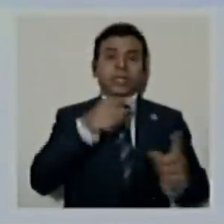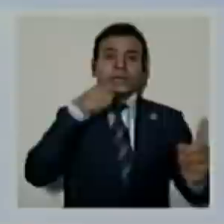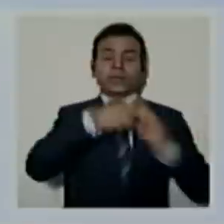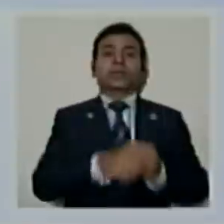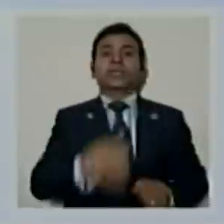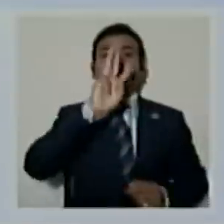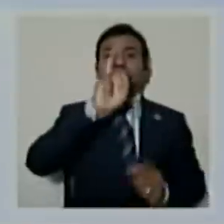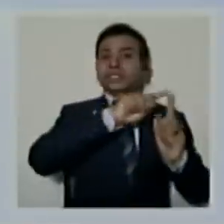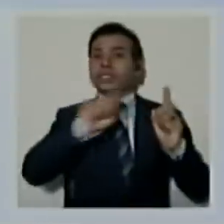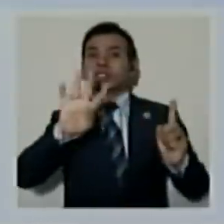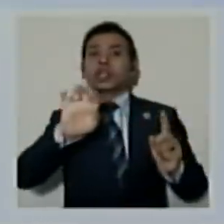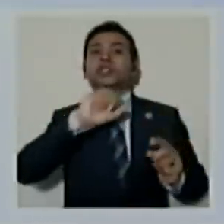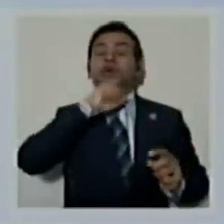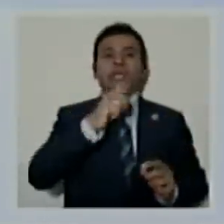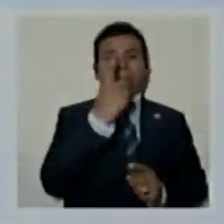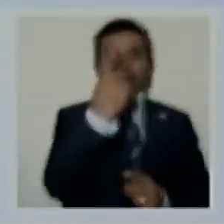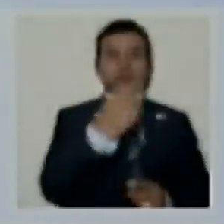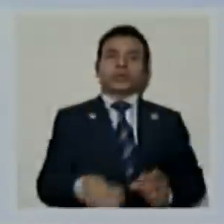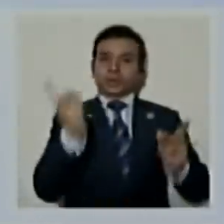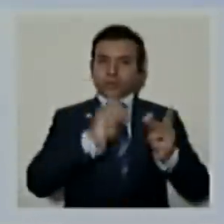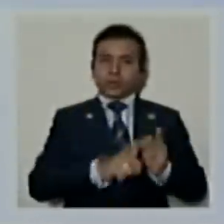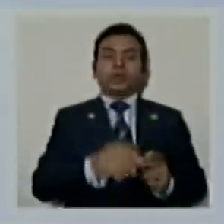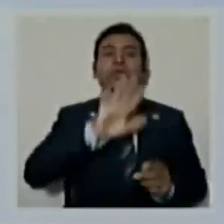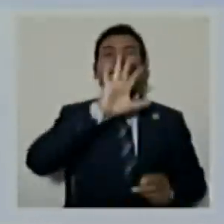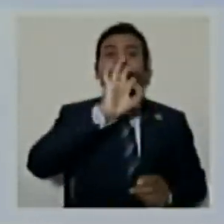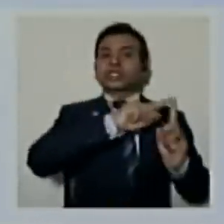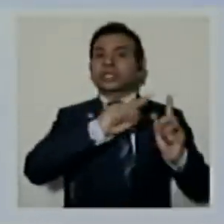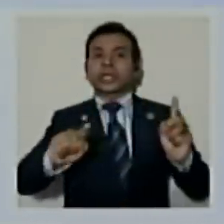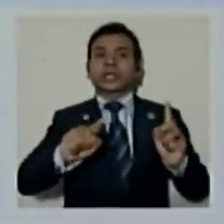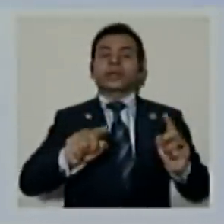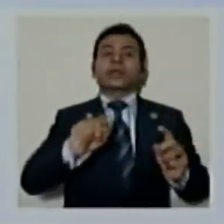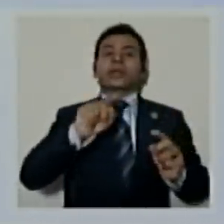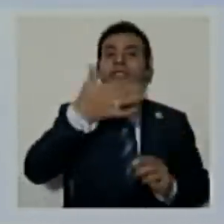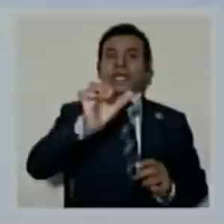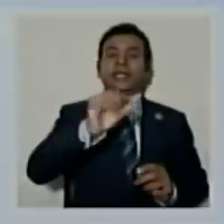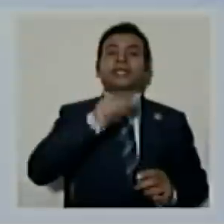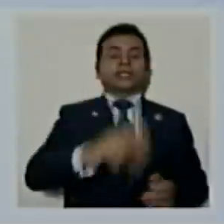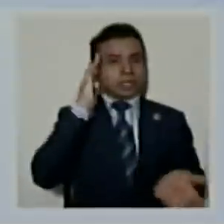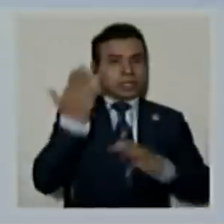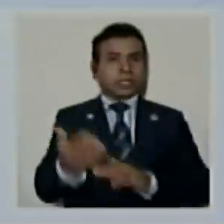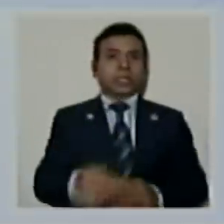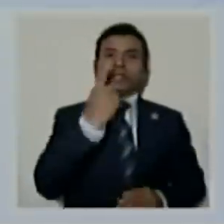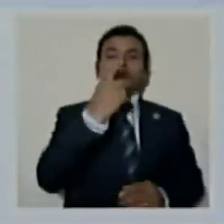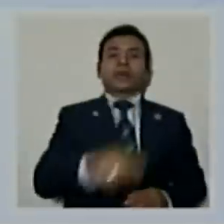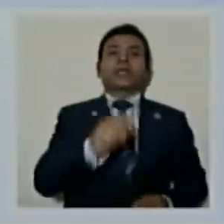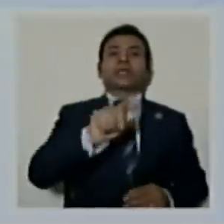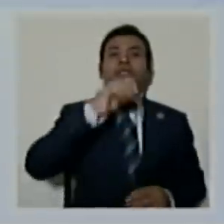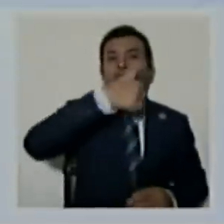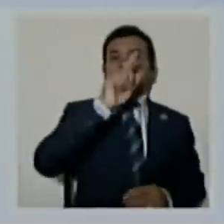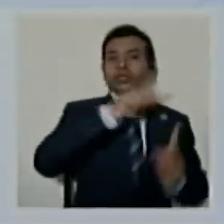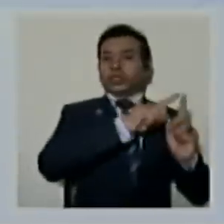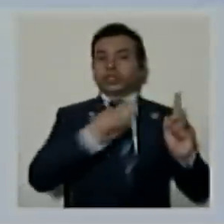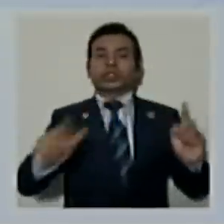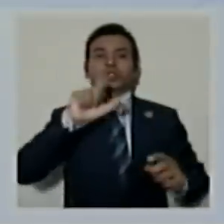আমাদের পুরুষ মহিলা যারা ইন্তেকাল করেছেন তাদের বয়সের মধ্যে 30 থেকে 40 বছরের মধ্যে 1 জন,